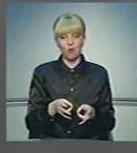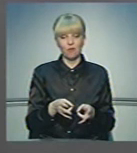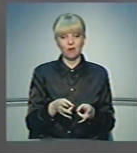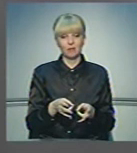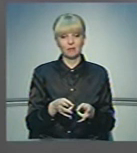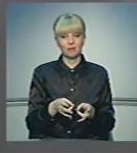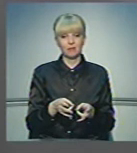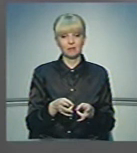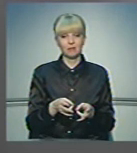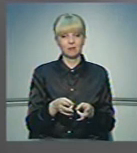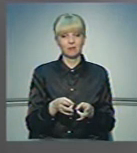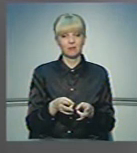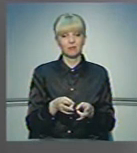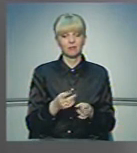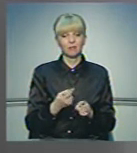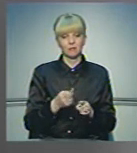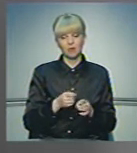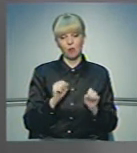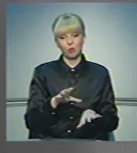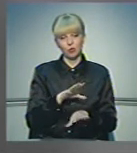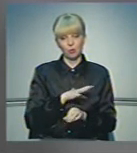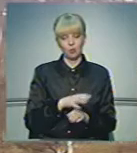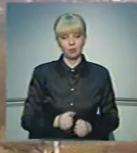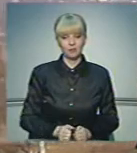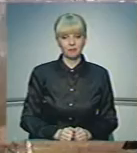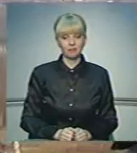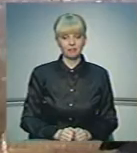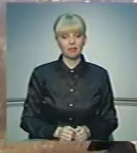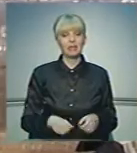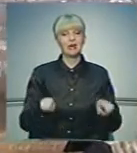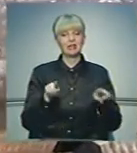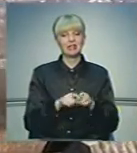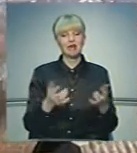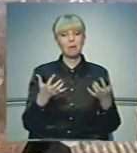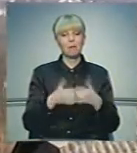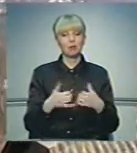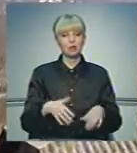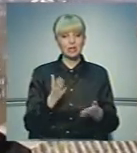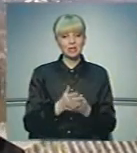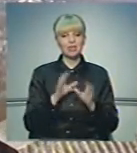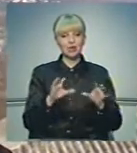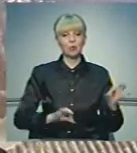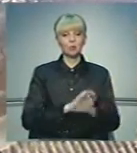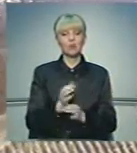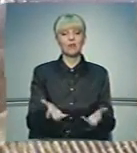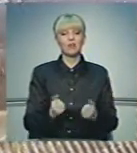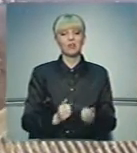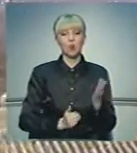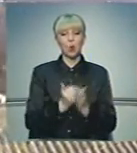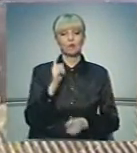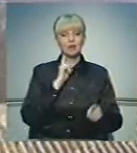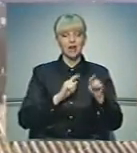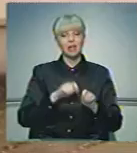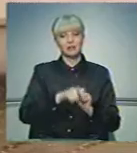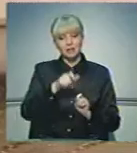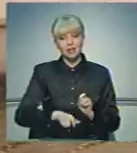Це що там собі на низах там може бути, а тут... І такий механізм вже є. Законопроект ухвалила Верховна Рада, та